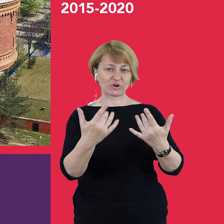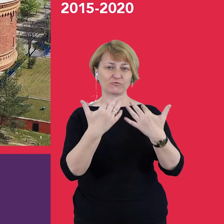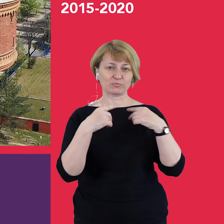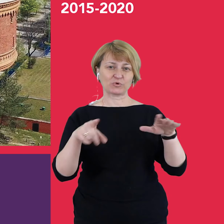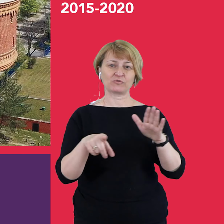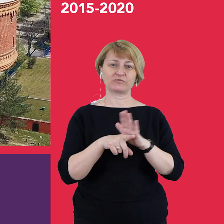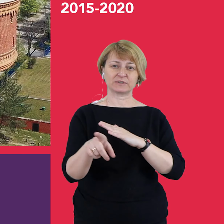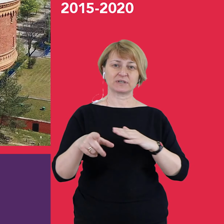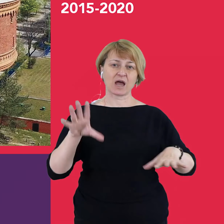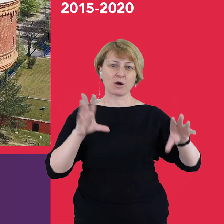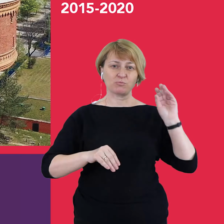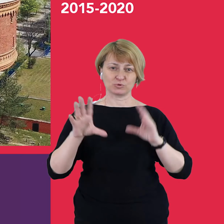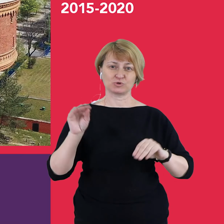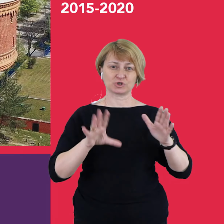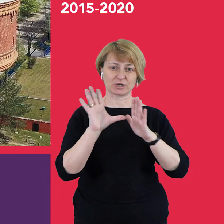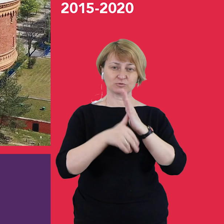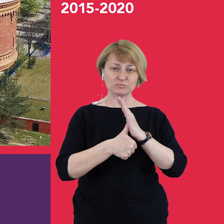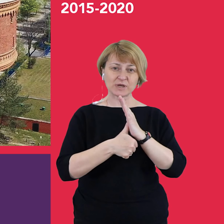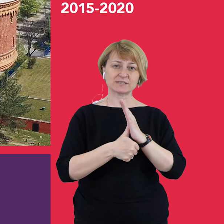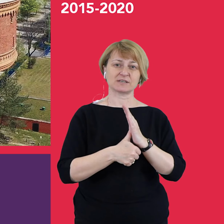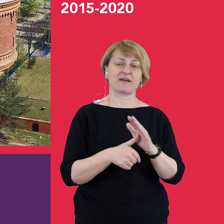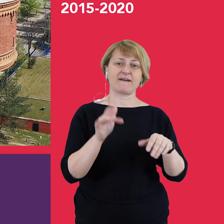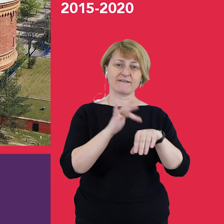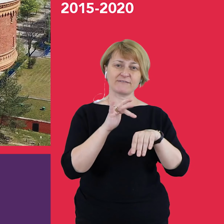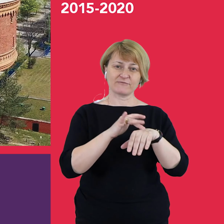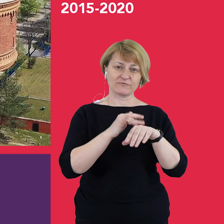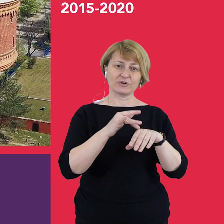płynność budżetu, a przede wszystkim na ostateczny